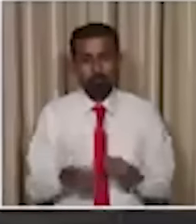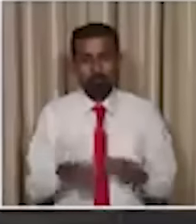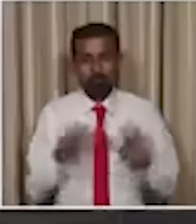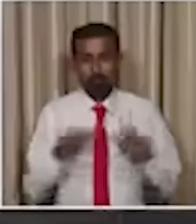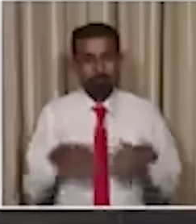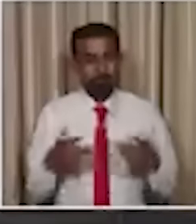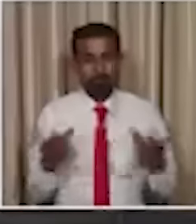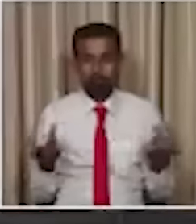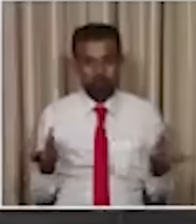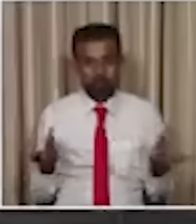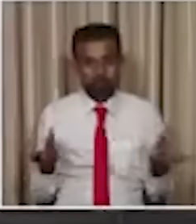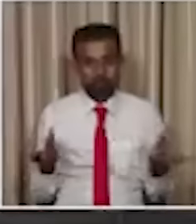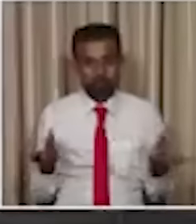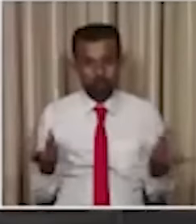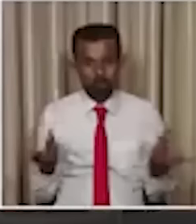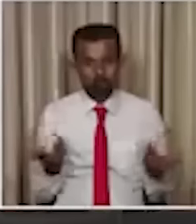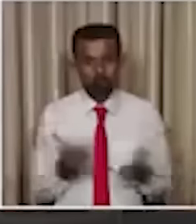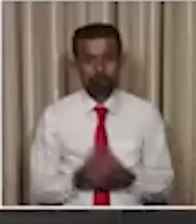ව නොමැත.